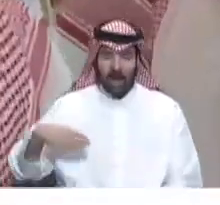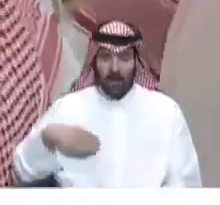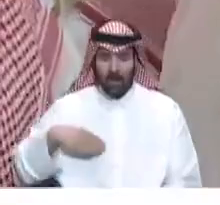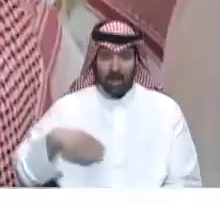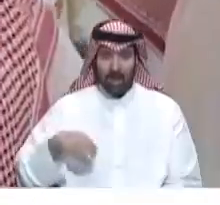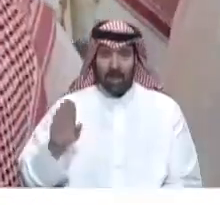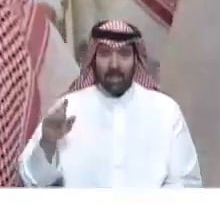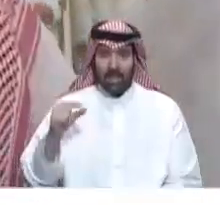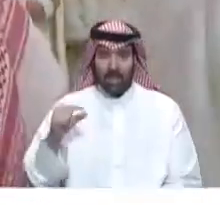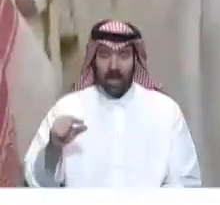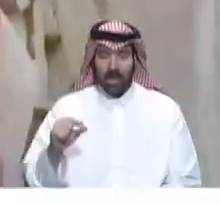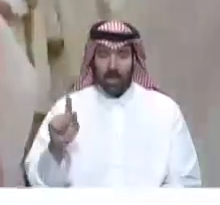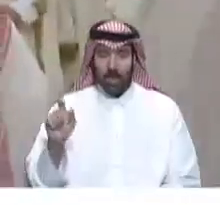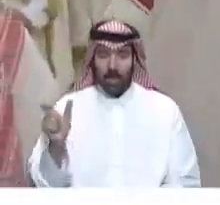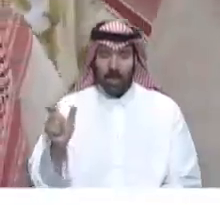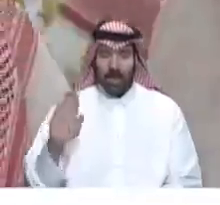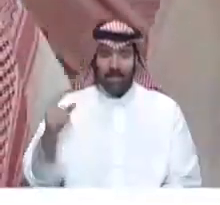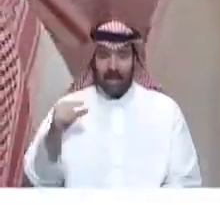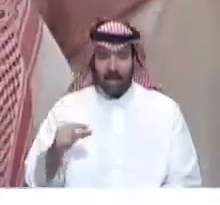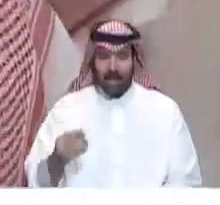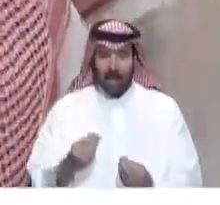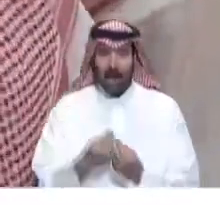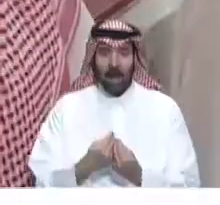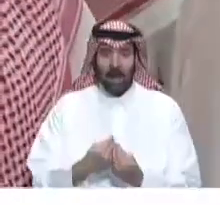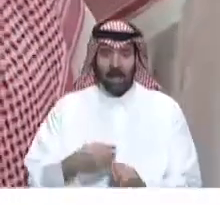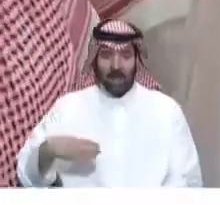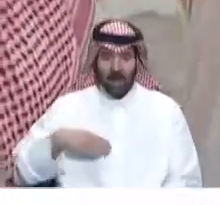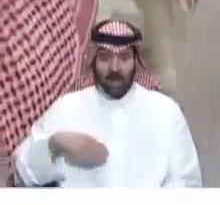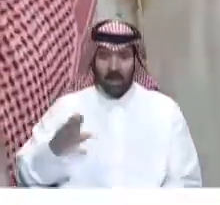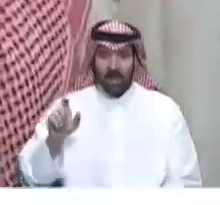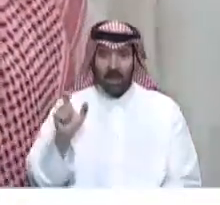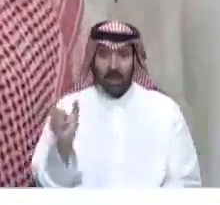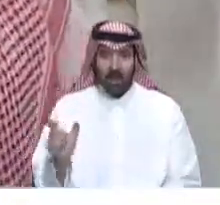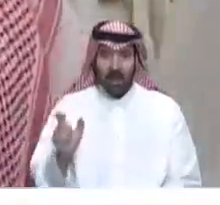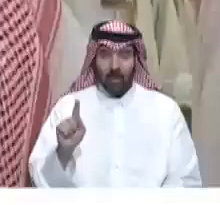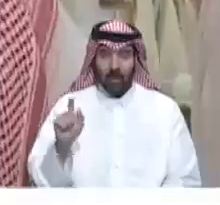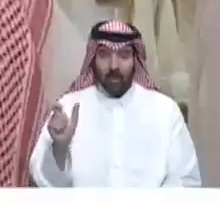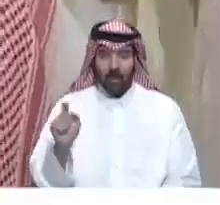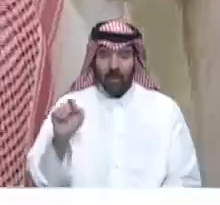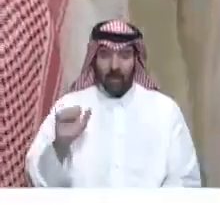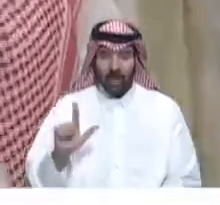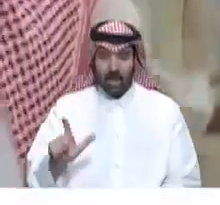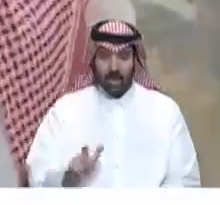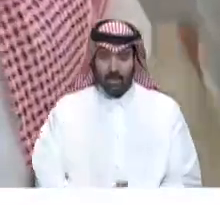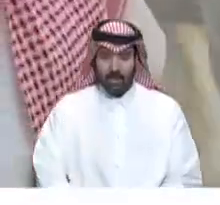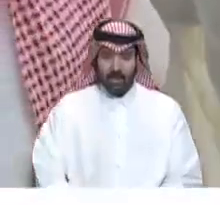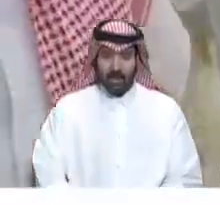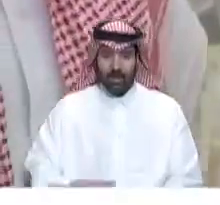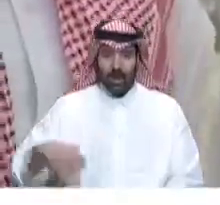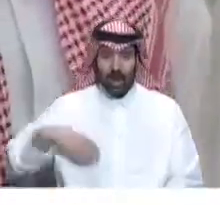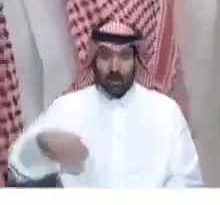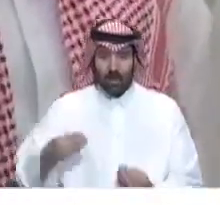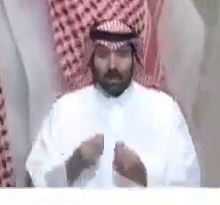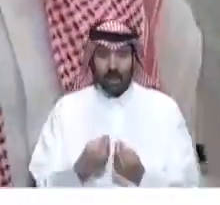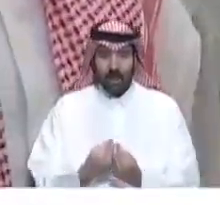السمو الأمير سعد بن عبد الرحمن بن سعد، وصاحب السمو الأمير سلمان بن فيصل بن سلمان، وصاحب